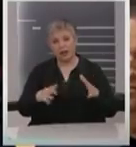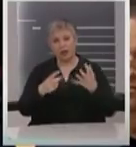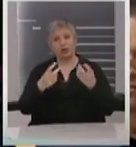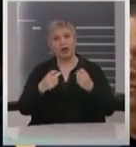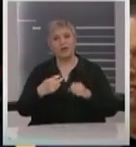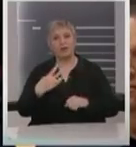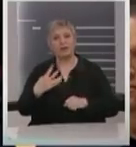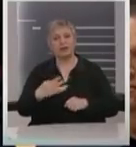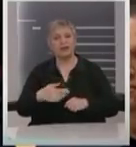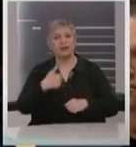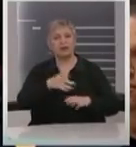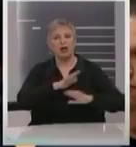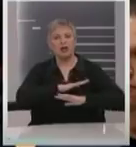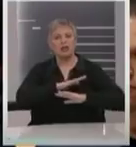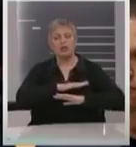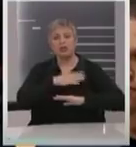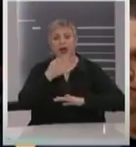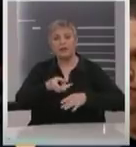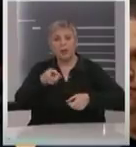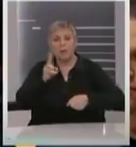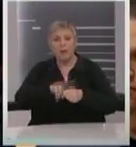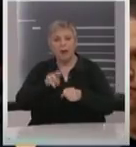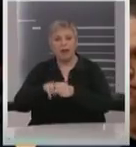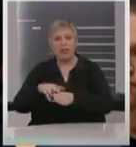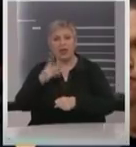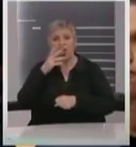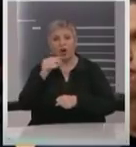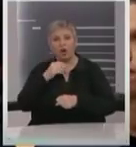αυτοί πεθάναν πολεμώντας την ημισέλινο και αφήσατε